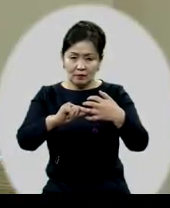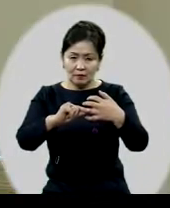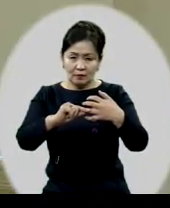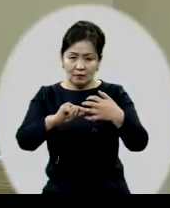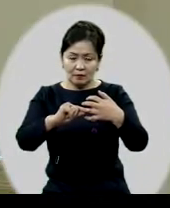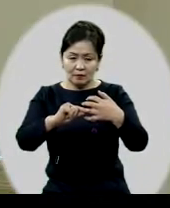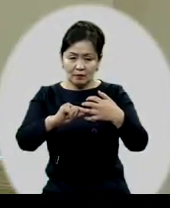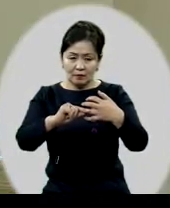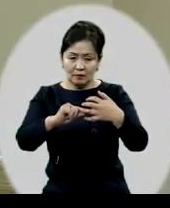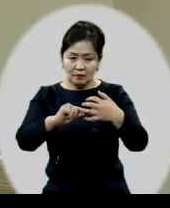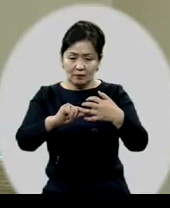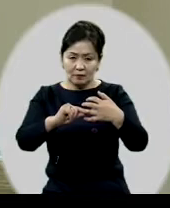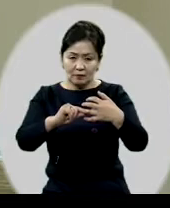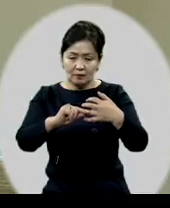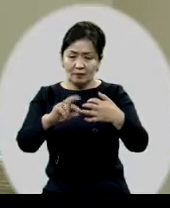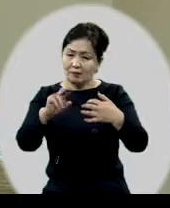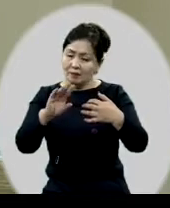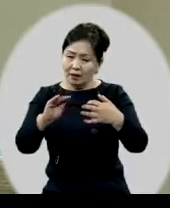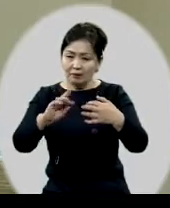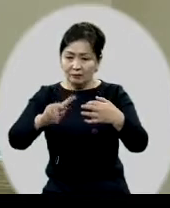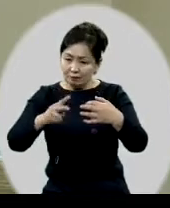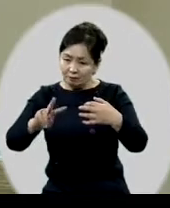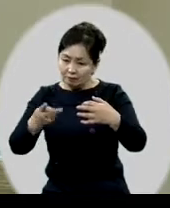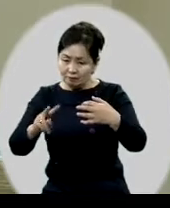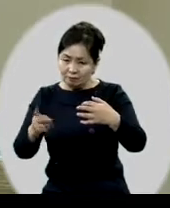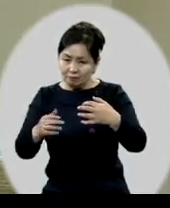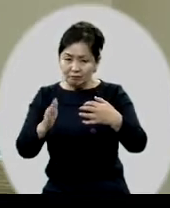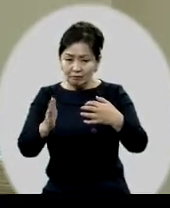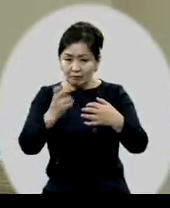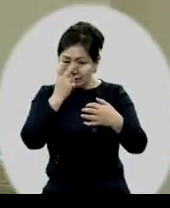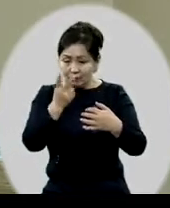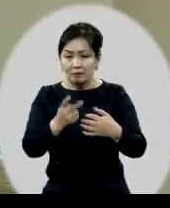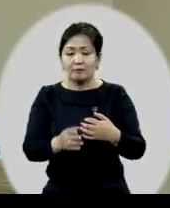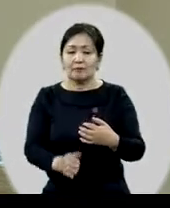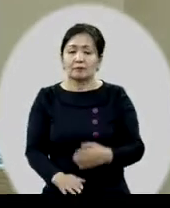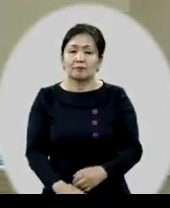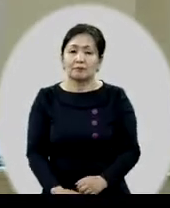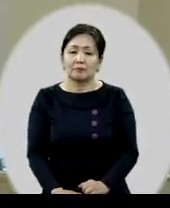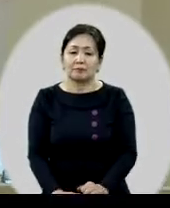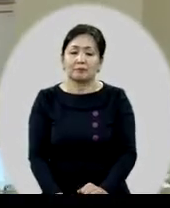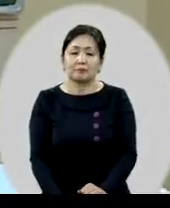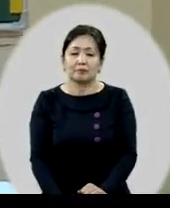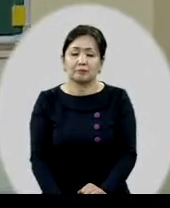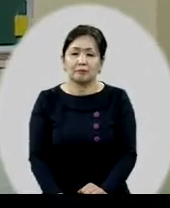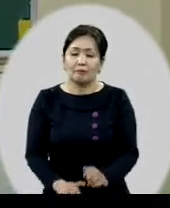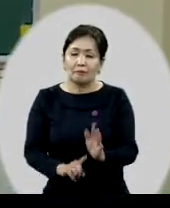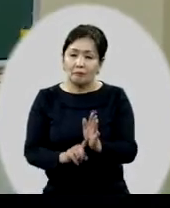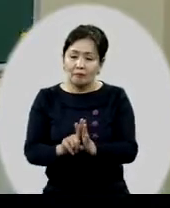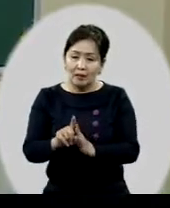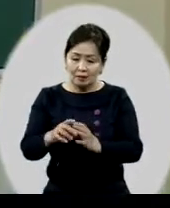Усны хэмжээ хэрхэн өөрчлөгдсөн бэ? Харцгаая. Анх